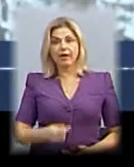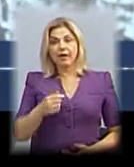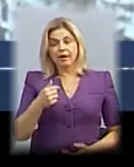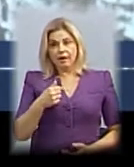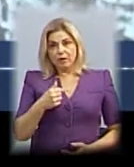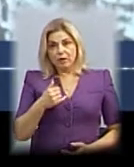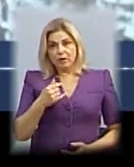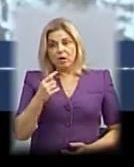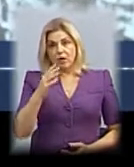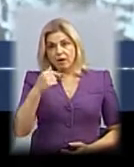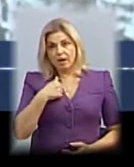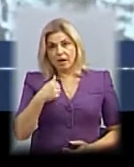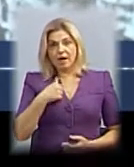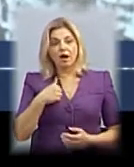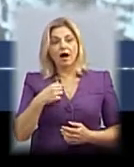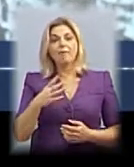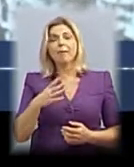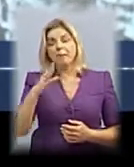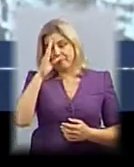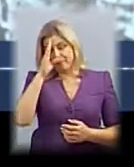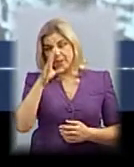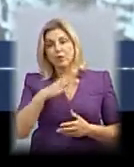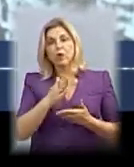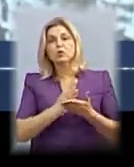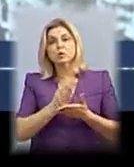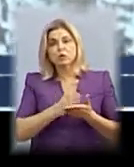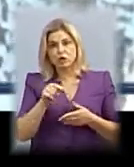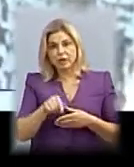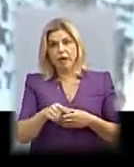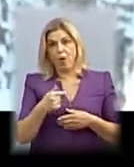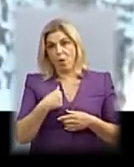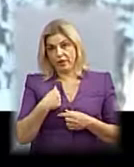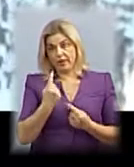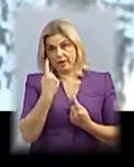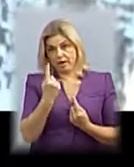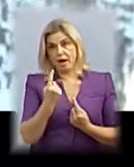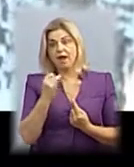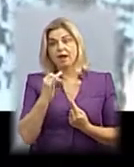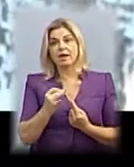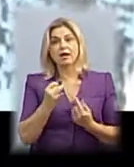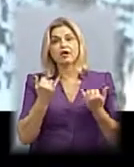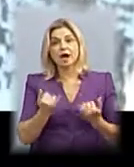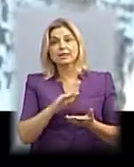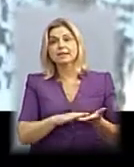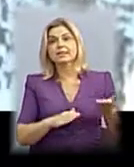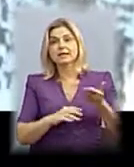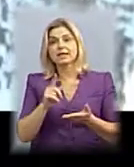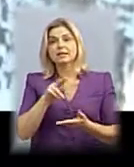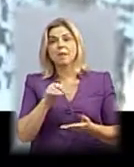один із нашої частини, що служив в Немирському районі, один я. І запрос в моїй частині подали,